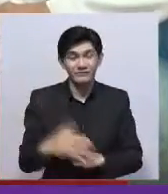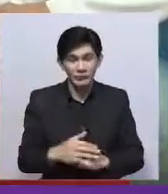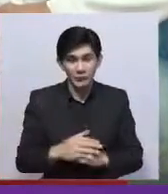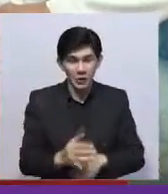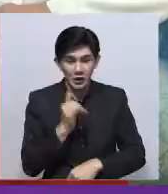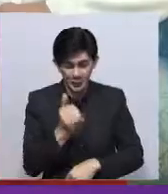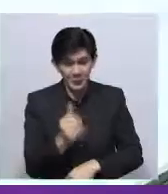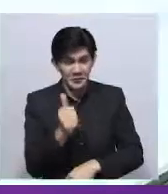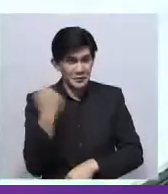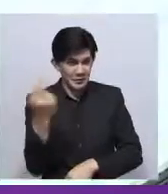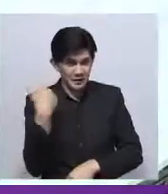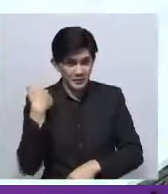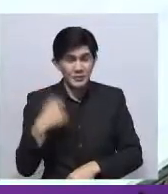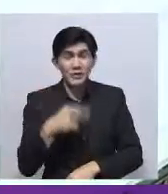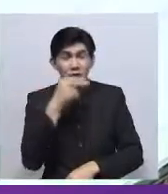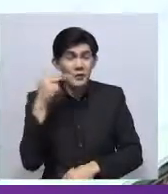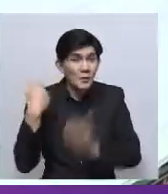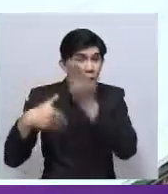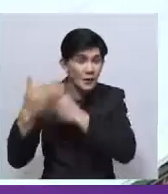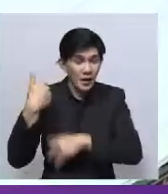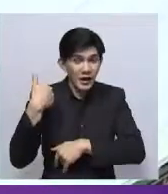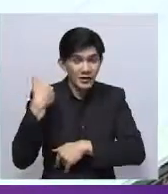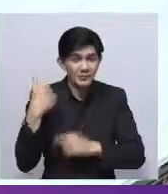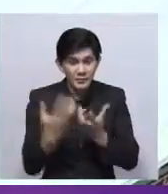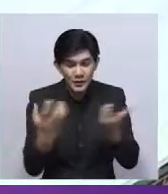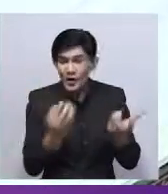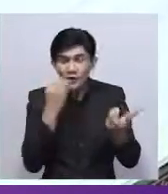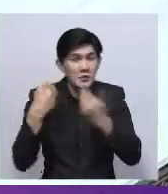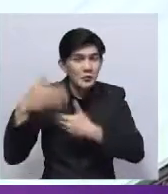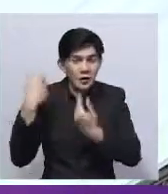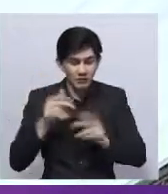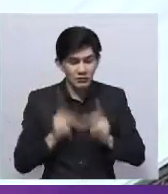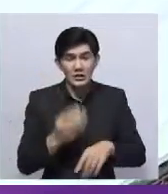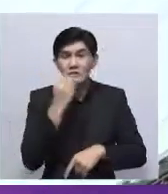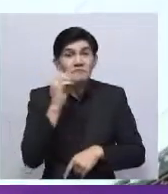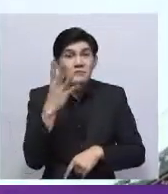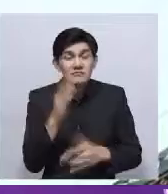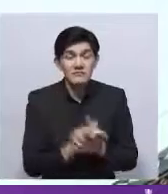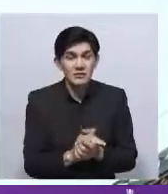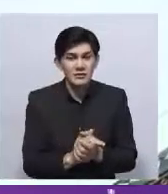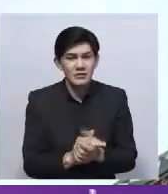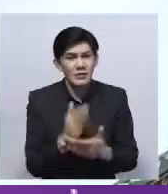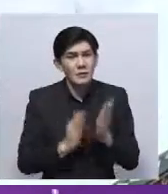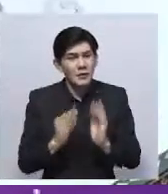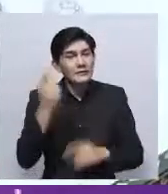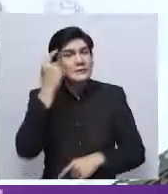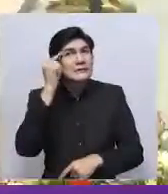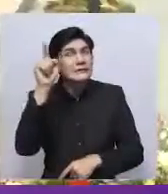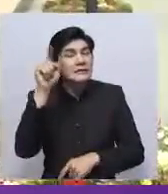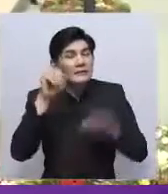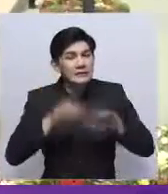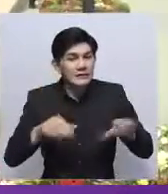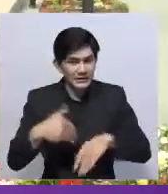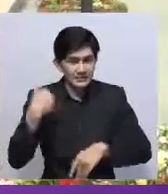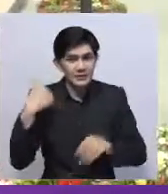ไปแล้วไม่ผิดหวังโดยเฉพาะขนมโบราณอาหารโบราณแบบที่เราไม่เคยได้รับประทานมาก่อนรวมถึงบางคนเนี่ยคิดถึงช่วงเวลาในวัย